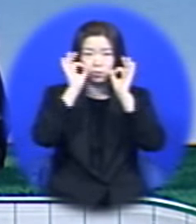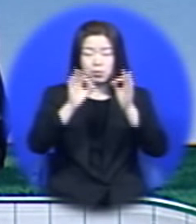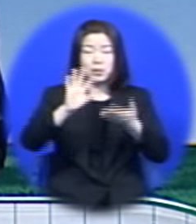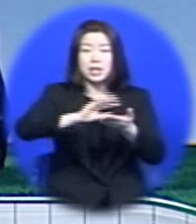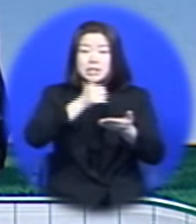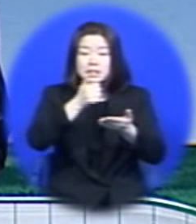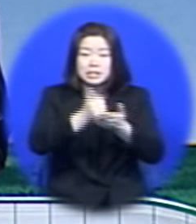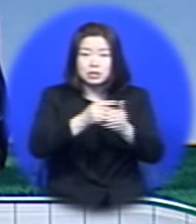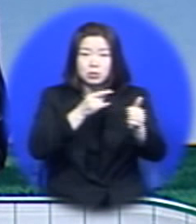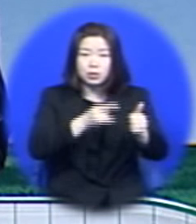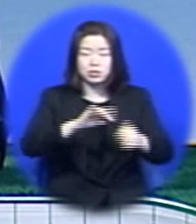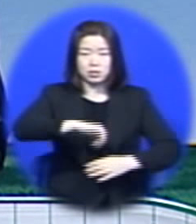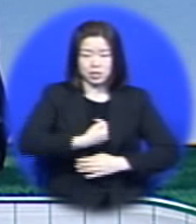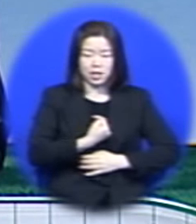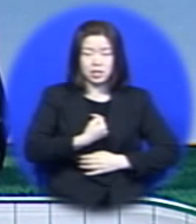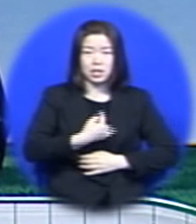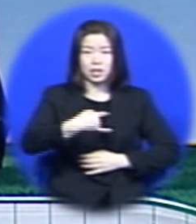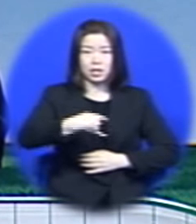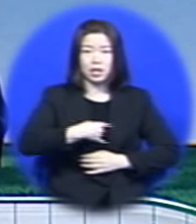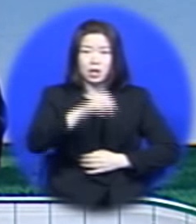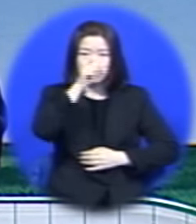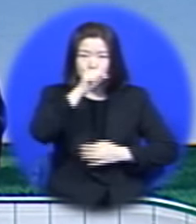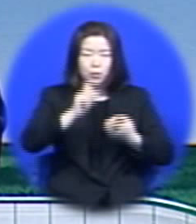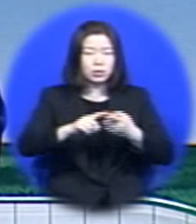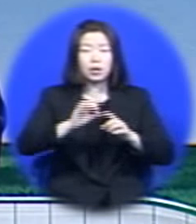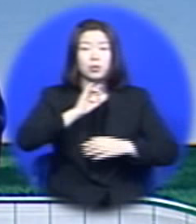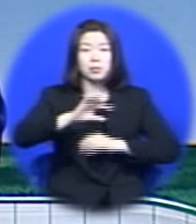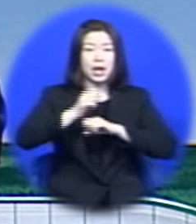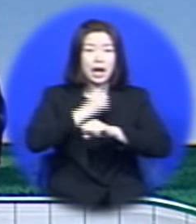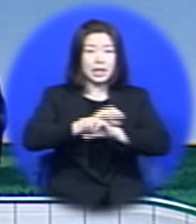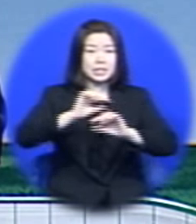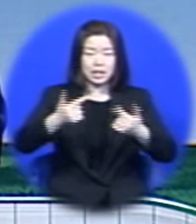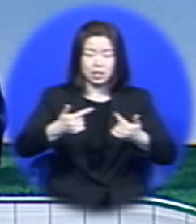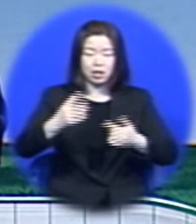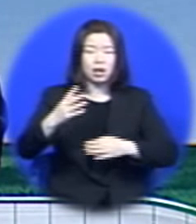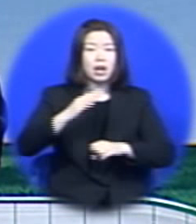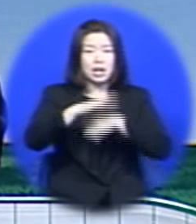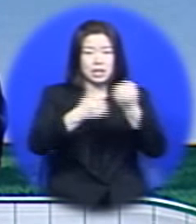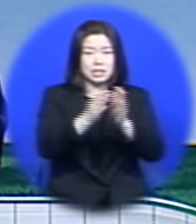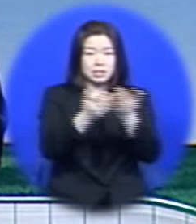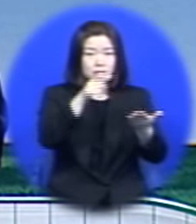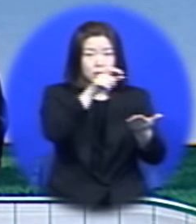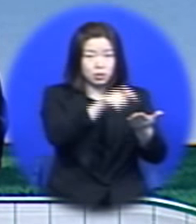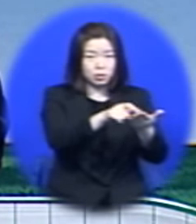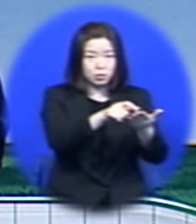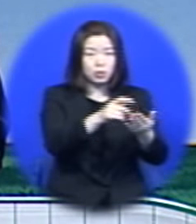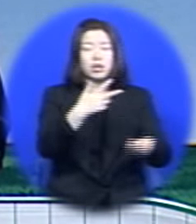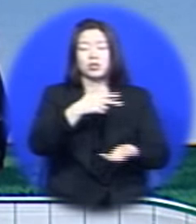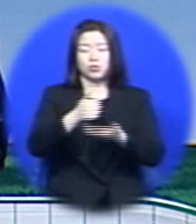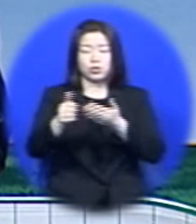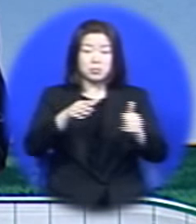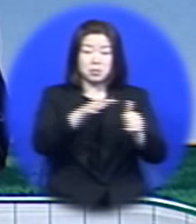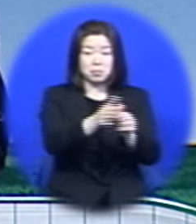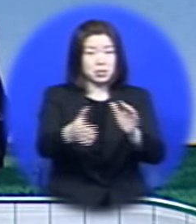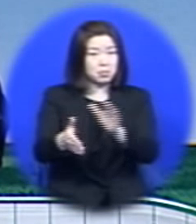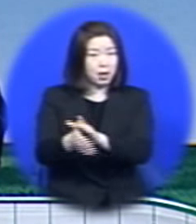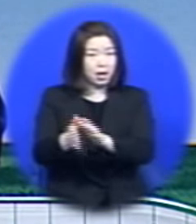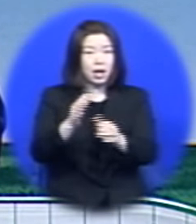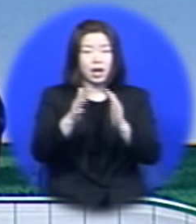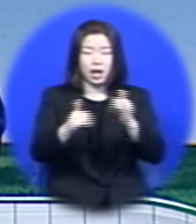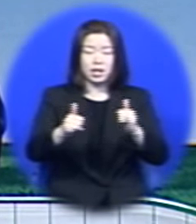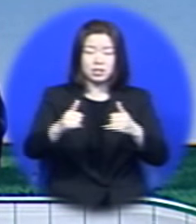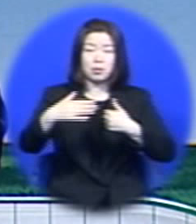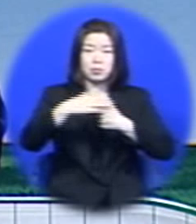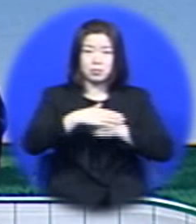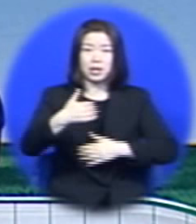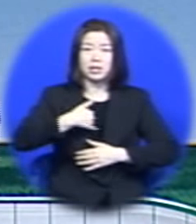그리스도께서도 자기에게 좋을 대로만 하지 않으셨습니다. 성경에 기록하기를 주님을 비방하는 자들의 비방이